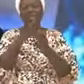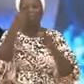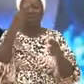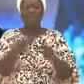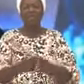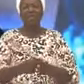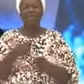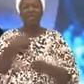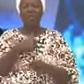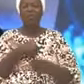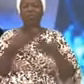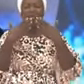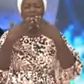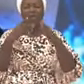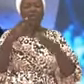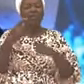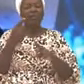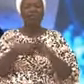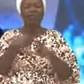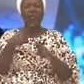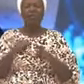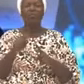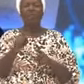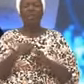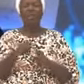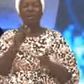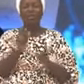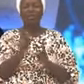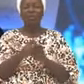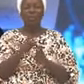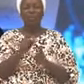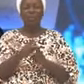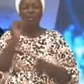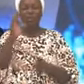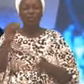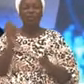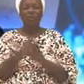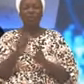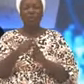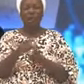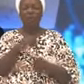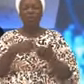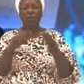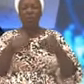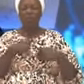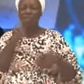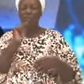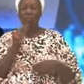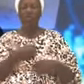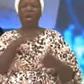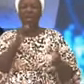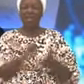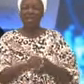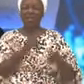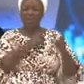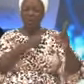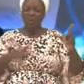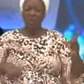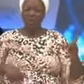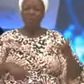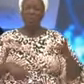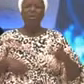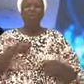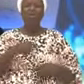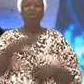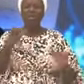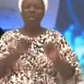on te remercie pour la parole est ce que tu nous envoyer seigneur j ai